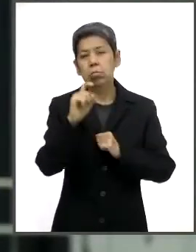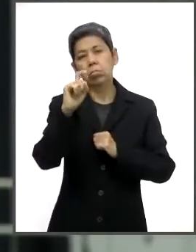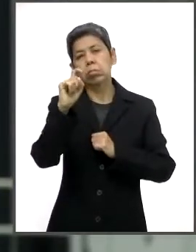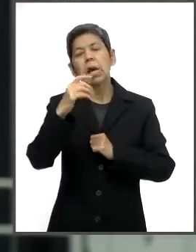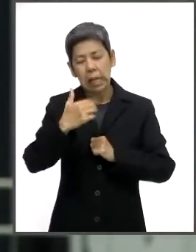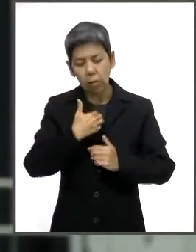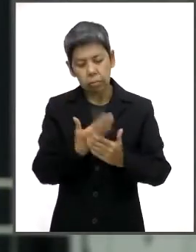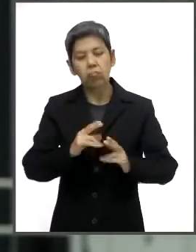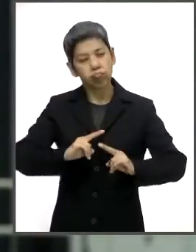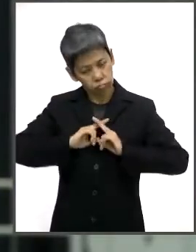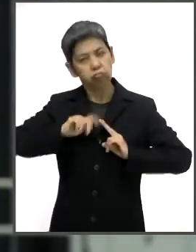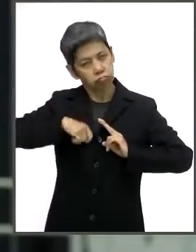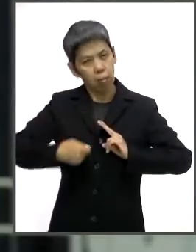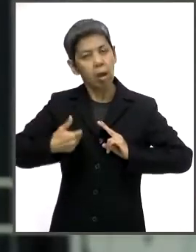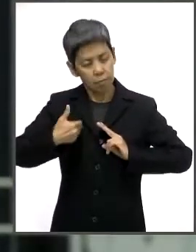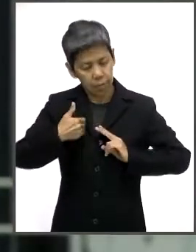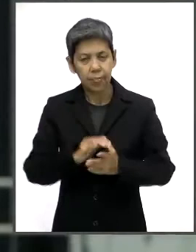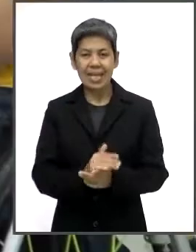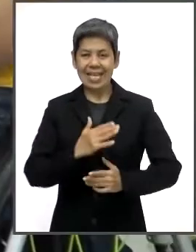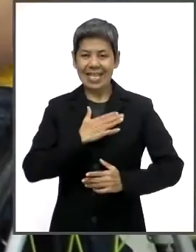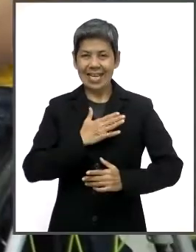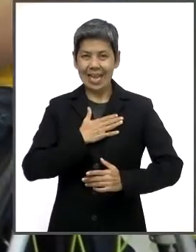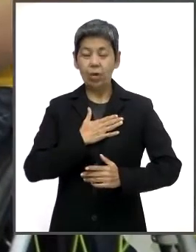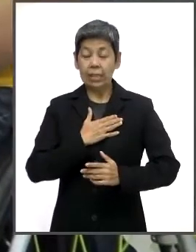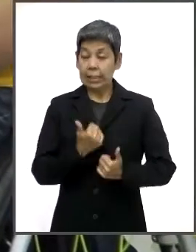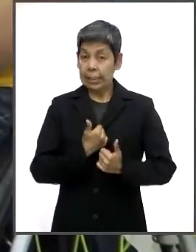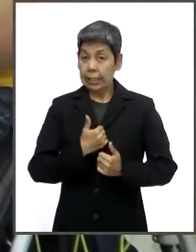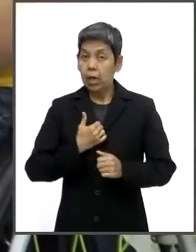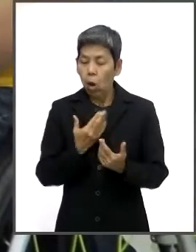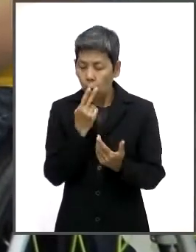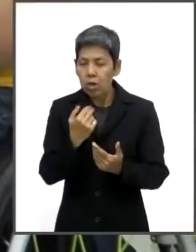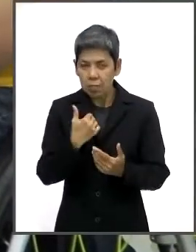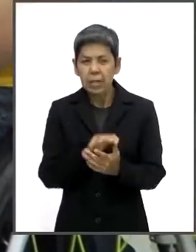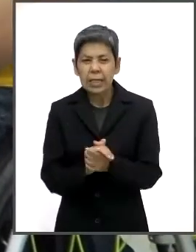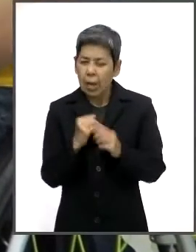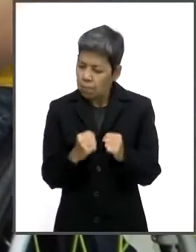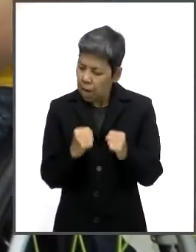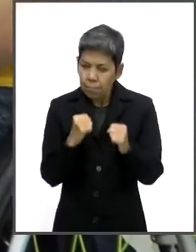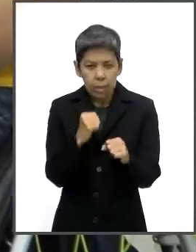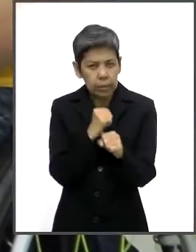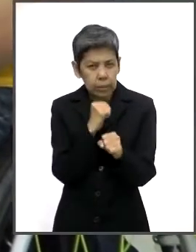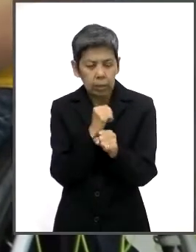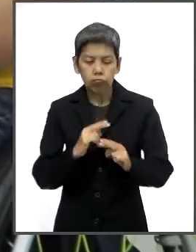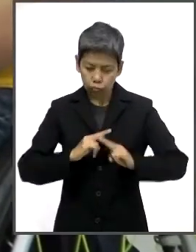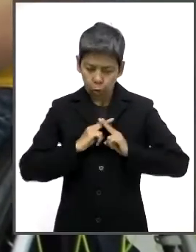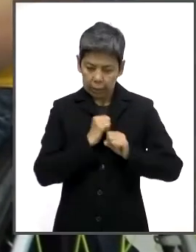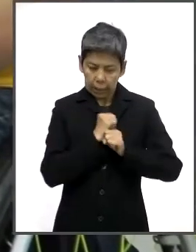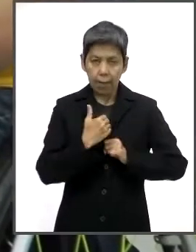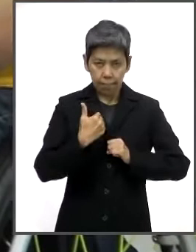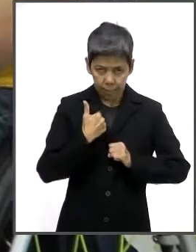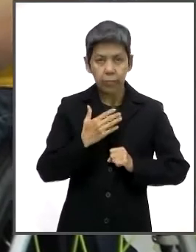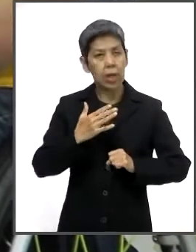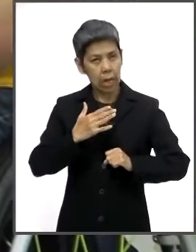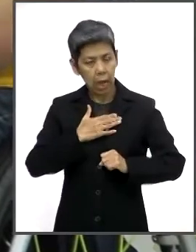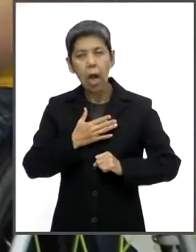แมตช์ได้บางครั้งเราต้องใช้เงินส่วนตัวเราด้วยนะคะพี่อ่ะก่อนที่จะประสบความสำเร็จติดพาราลิมปิกพี่จะต้องทำงานส่วนตัว